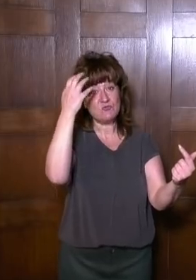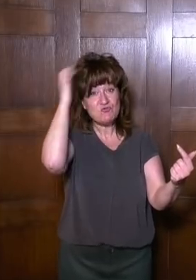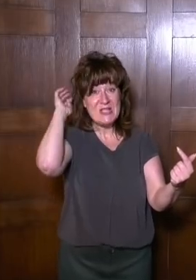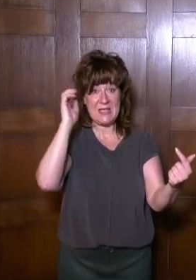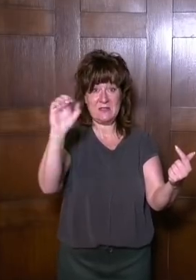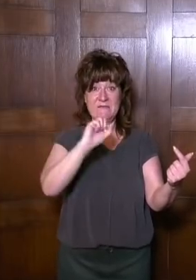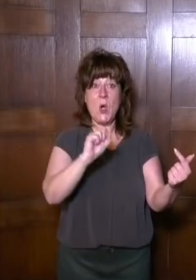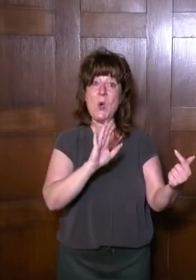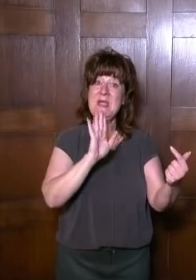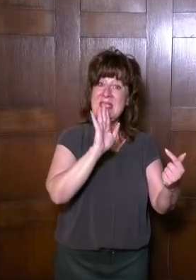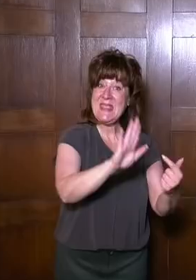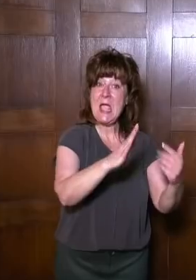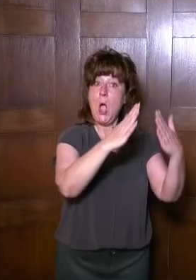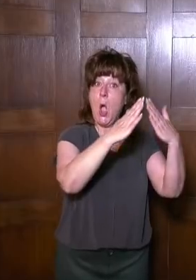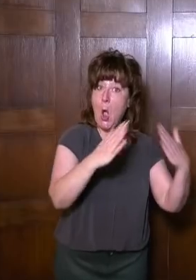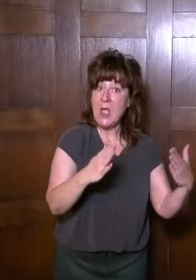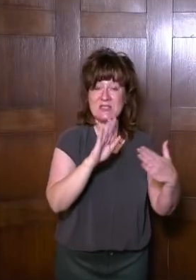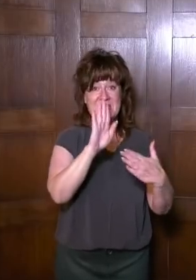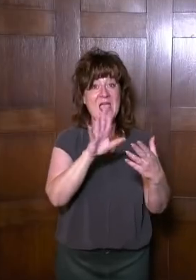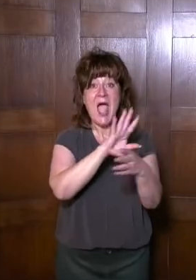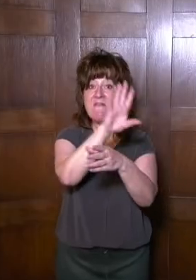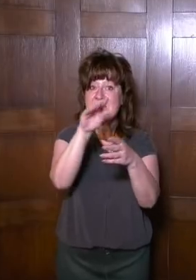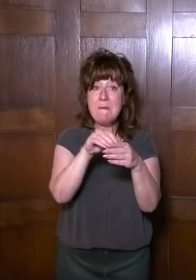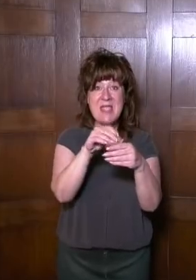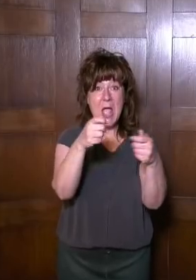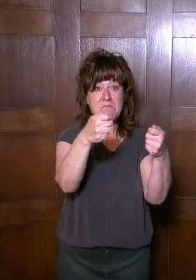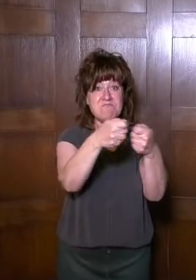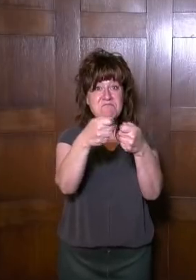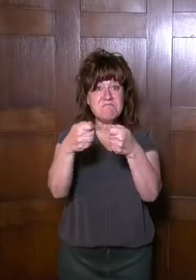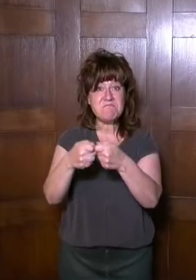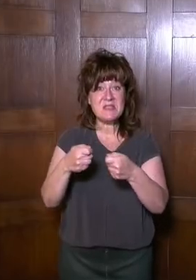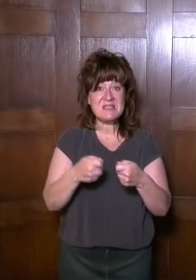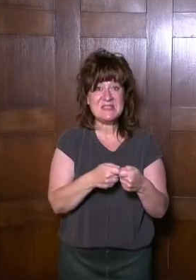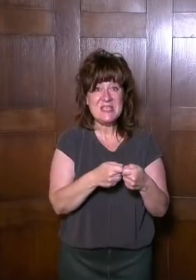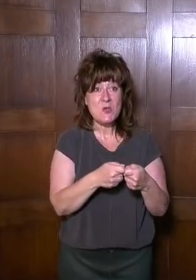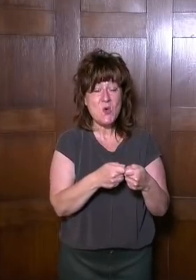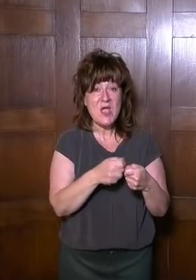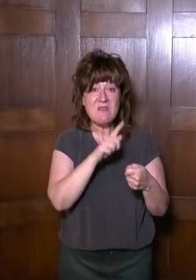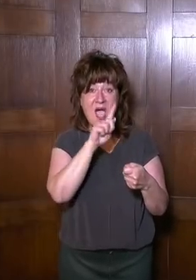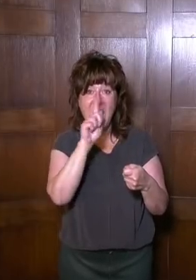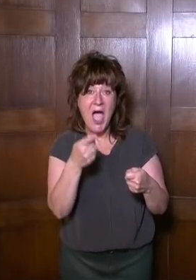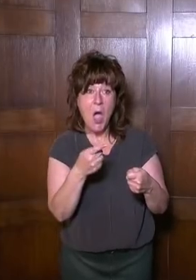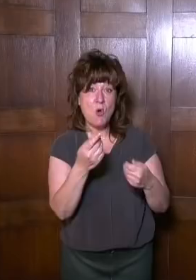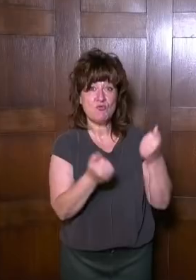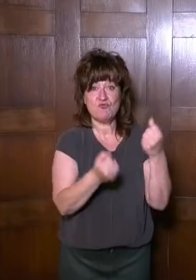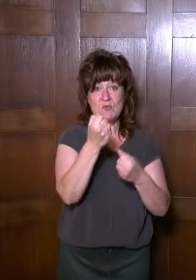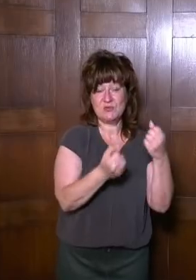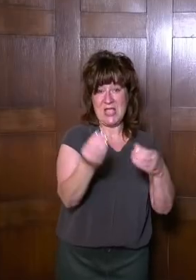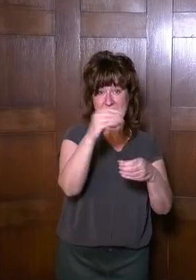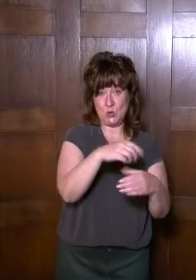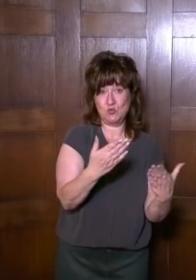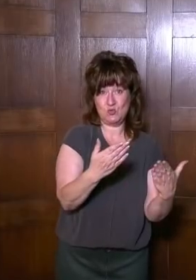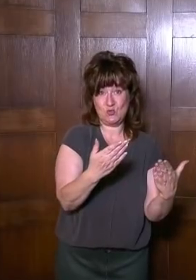ganze häuslichen, familiären Beziehungen damit auf die Probe gestellt sahen. Und es ist